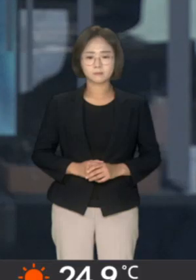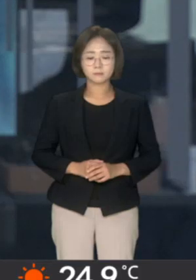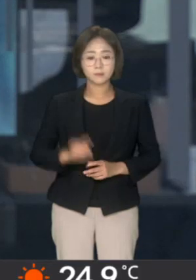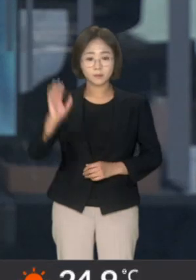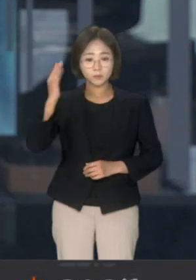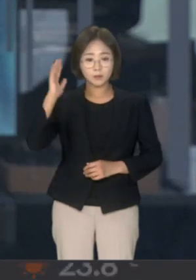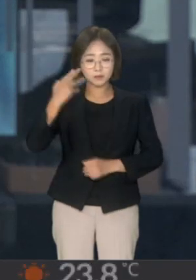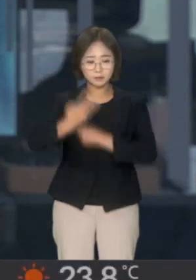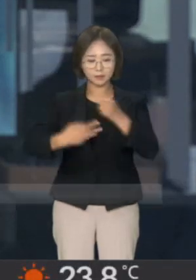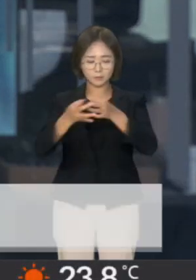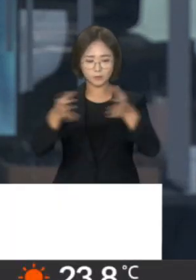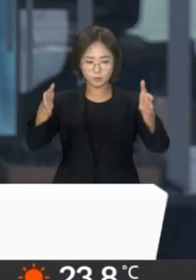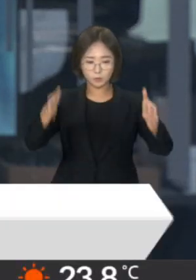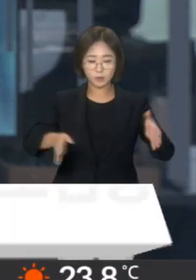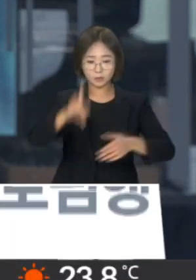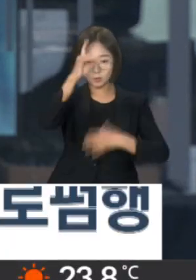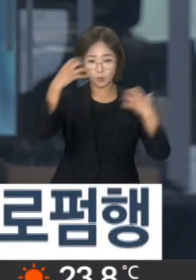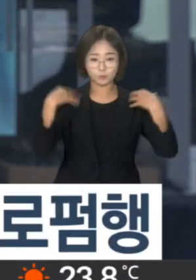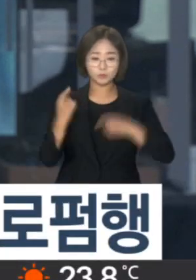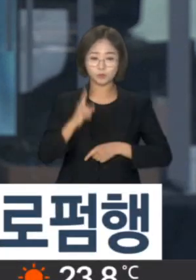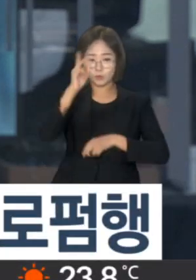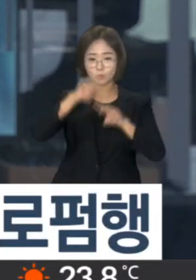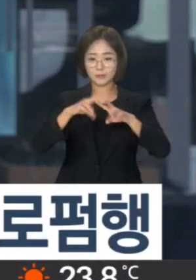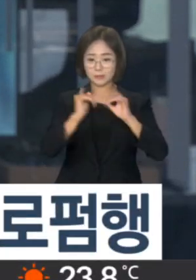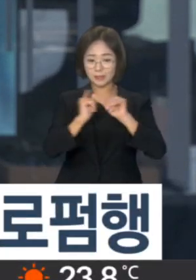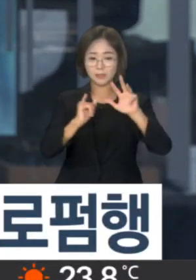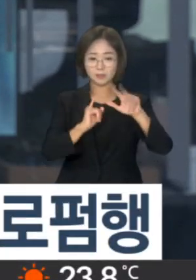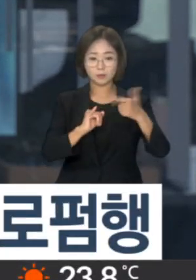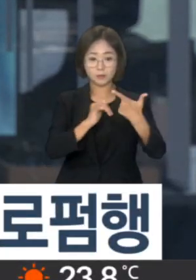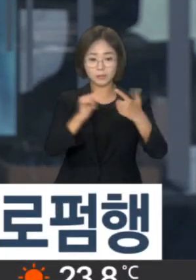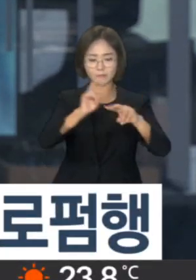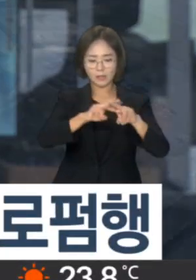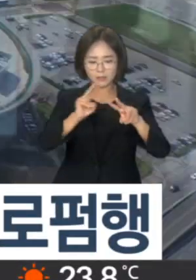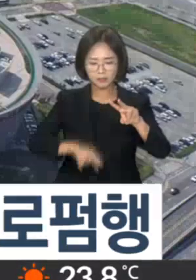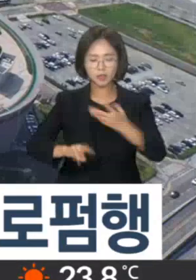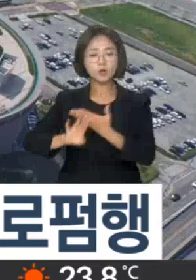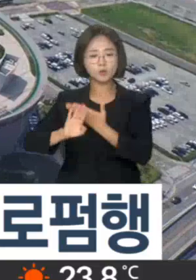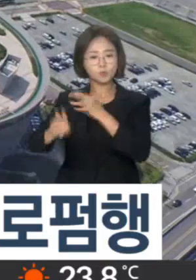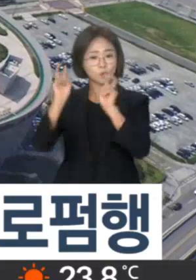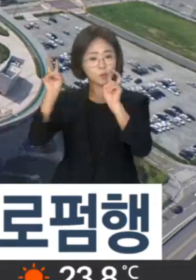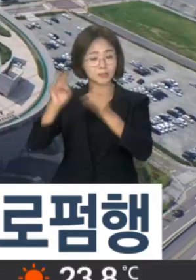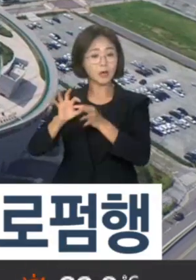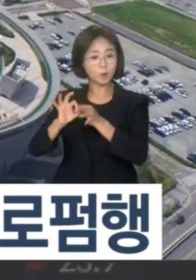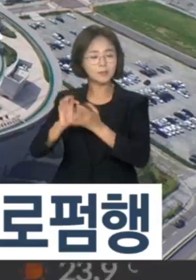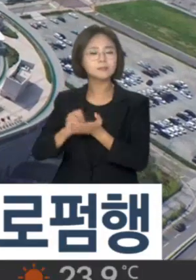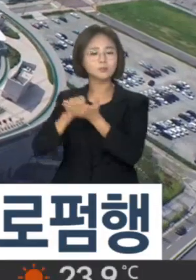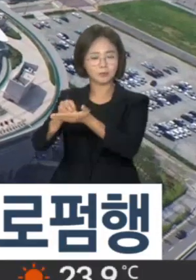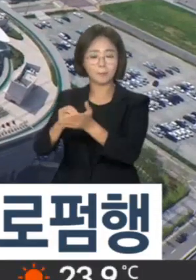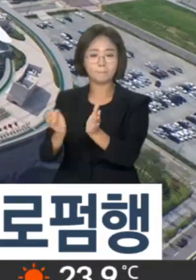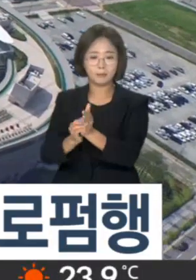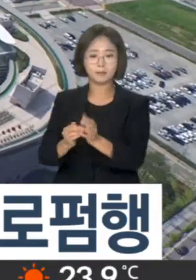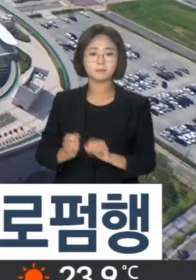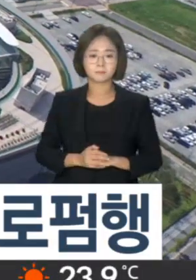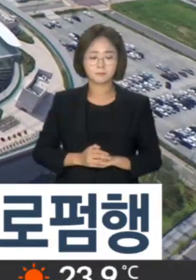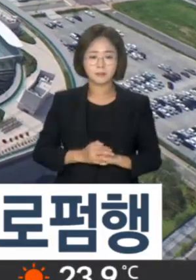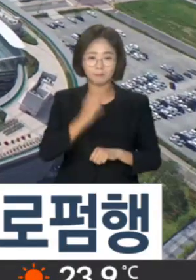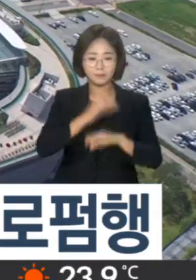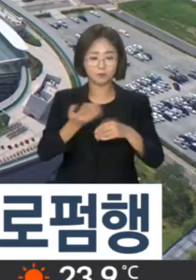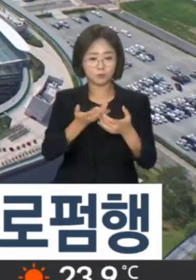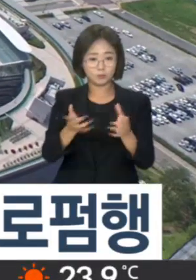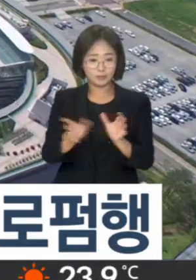최근 3년간 정부 고위관료 36명이 퇴직 후 로펌에 취업한 것으로 나타났습니다 더불어민주당